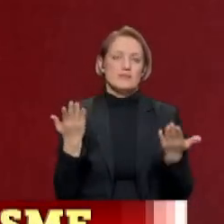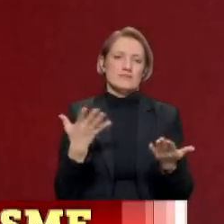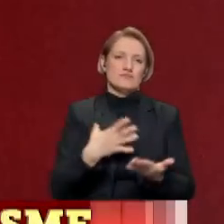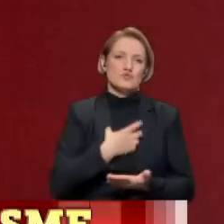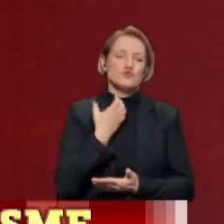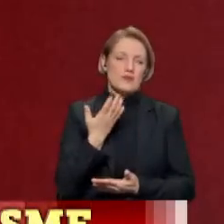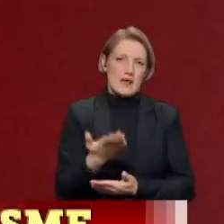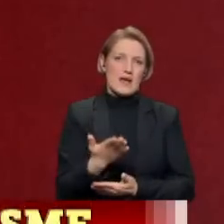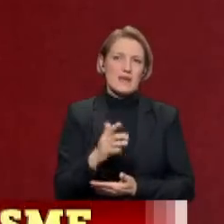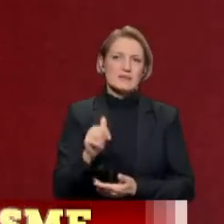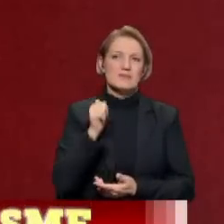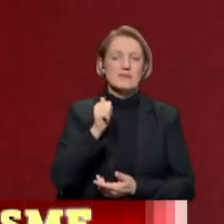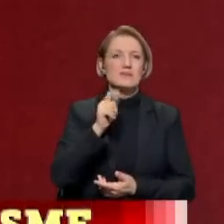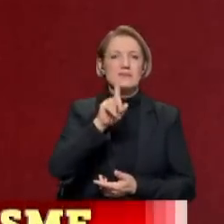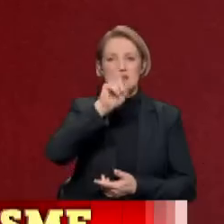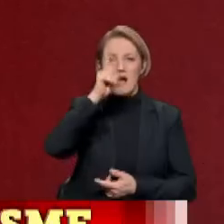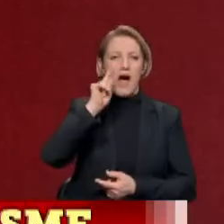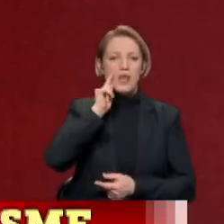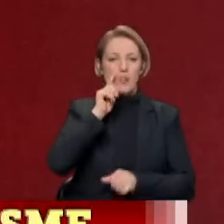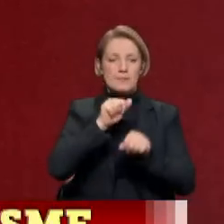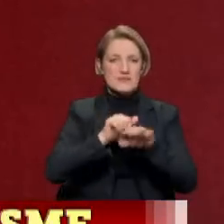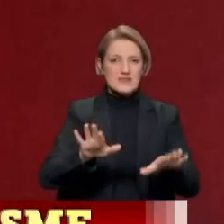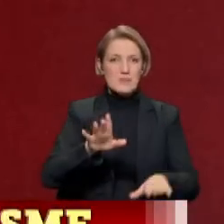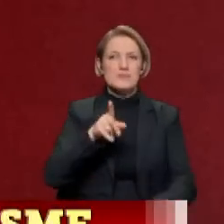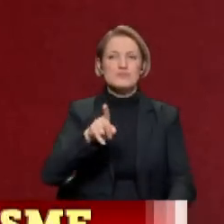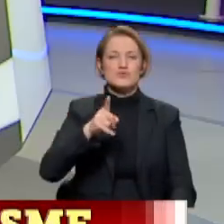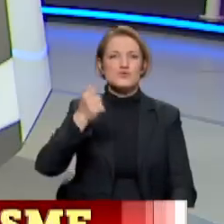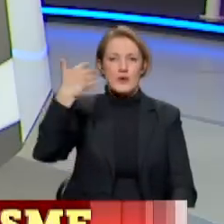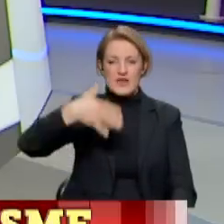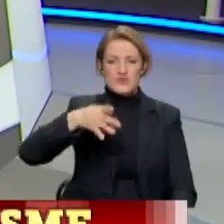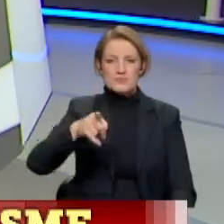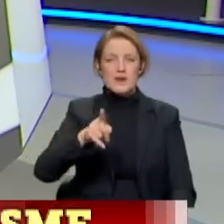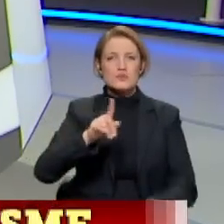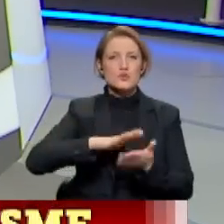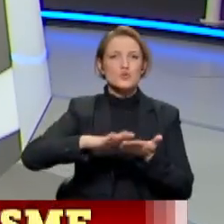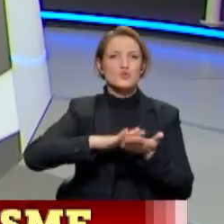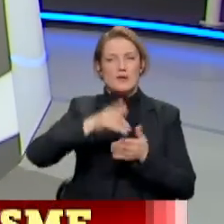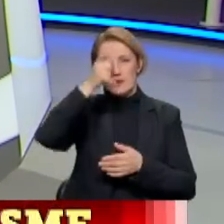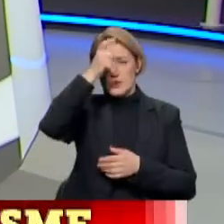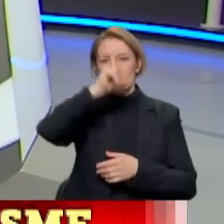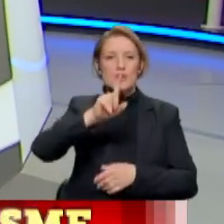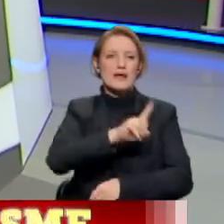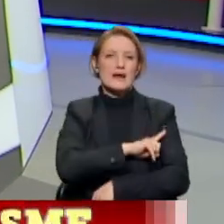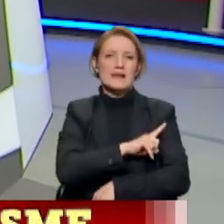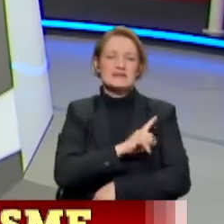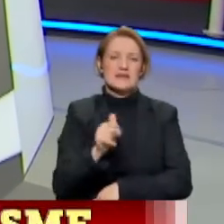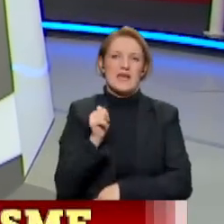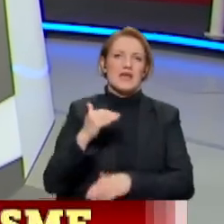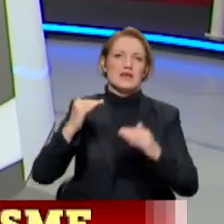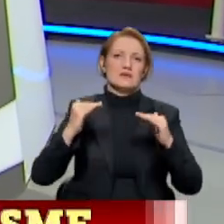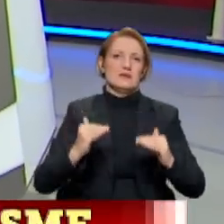bizi geriye götürdü ve tek adam sistemiyle, tek adam rejimiyle, bu ucube düzenle Türkiye'yi dünya standartlarında geriye